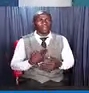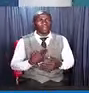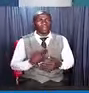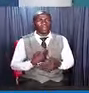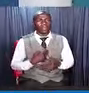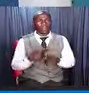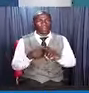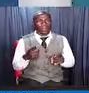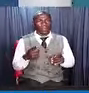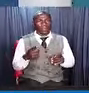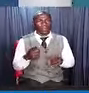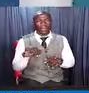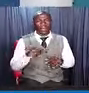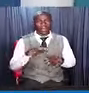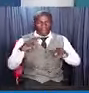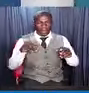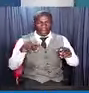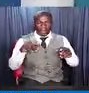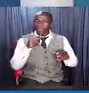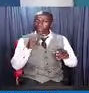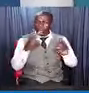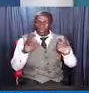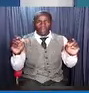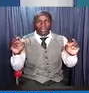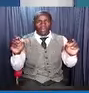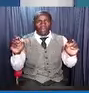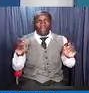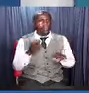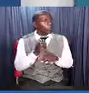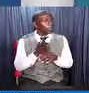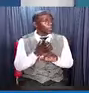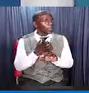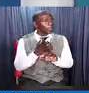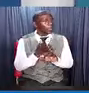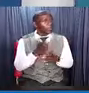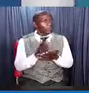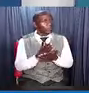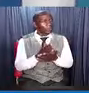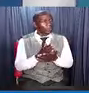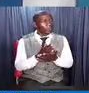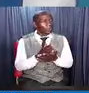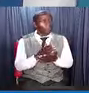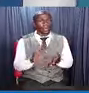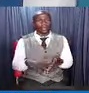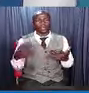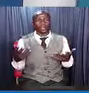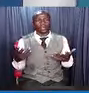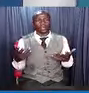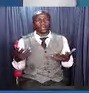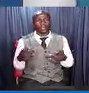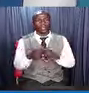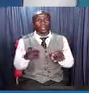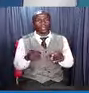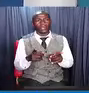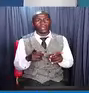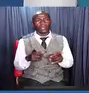loves us. Lakini mbona nitafute nisipate? But how comes I seek and I don't find? Unabidi kweli? You have the diligence truly. Hallelujah. Hallelujah.